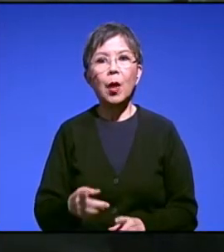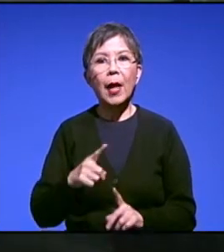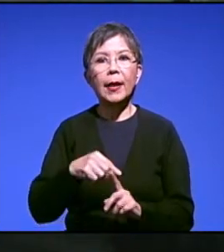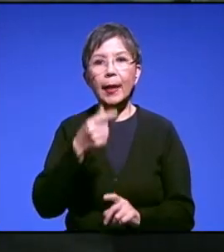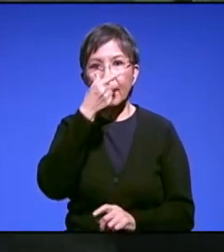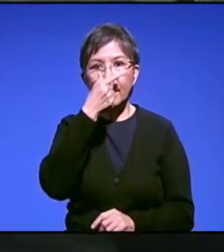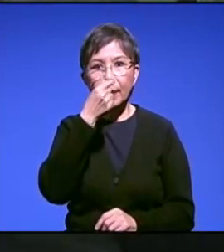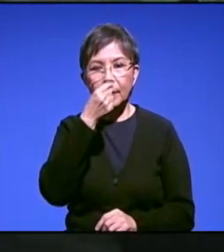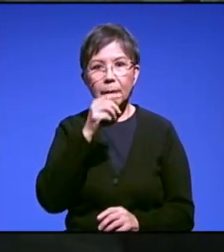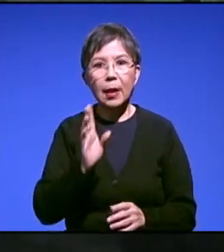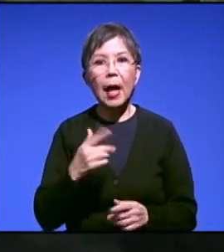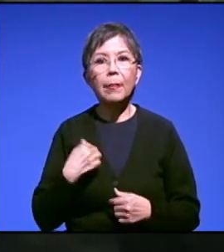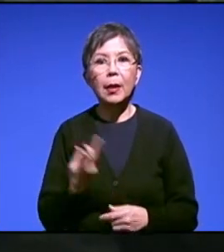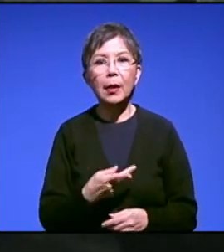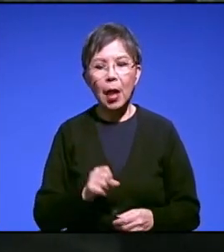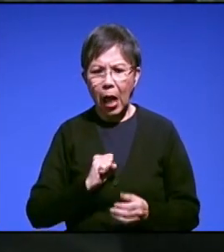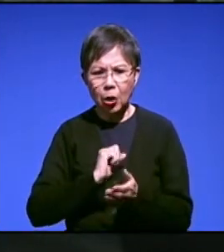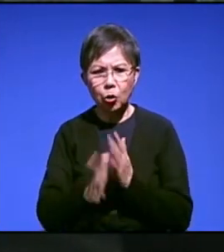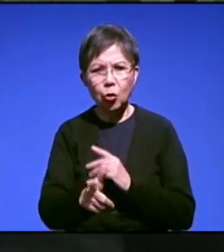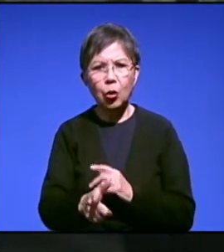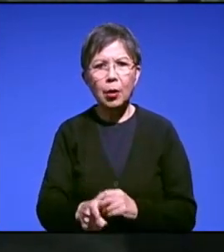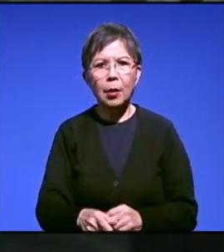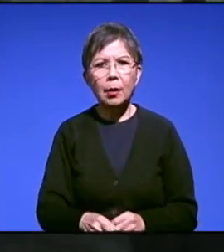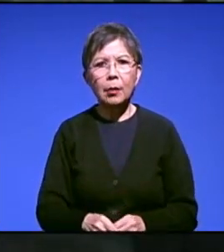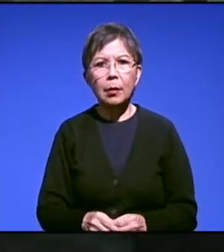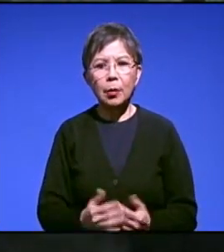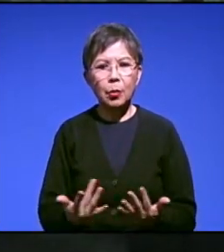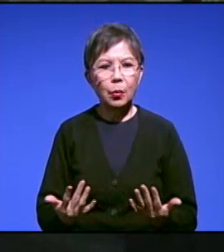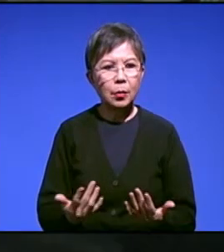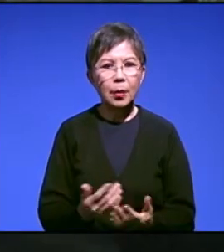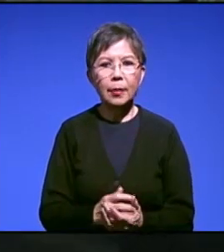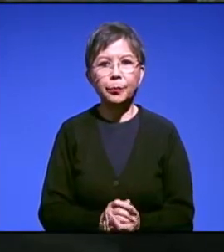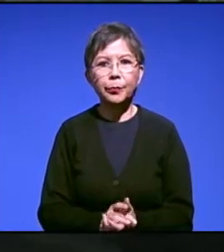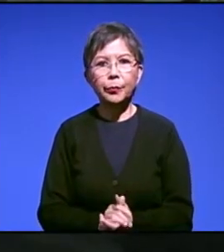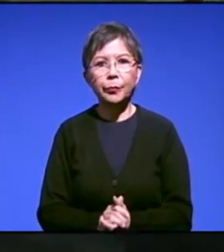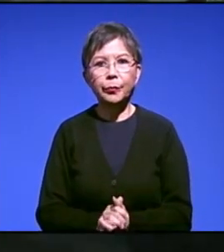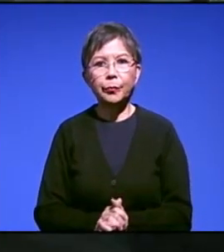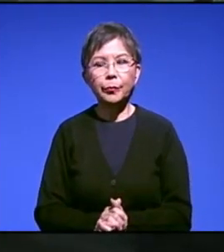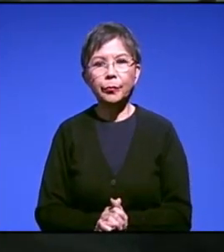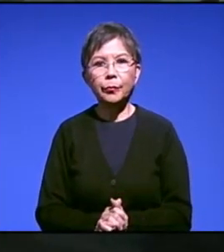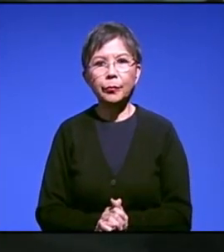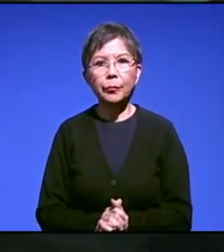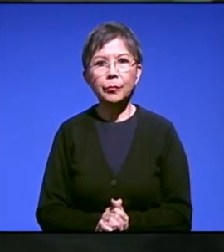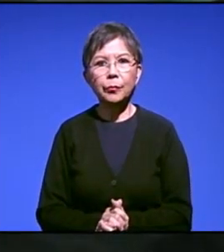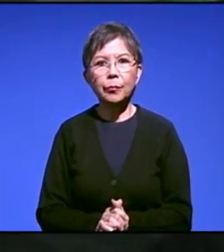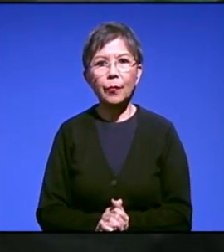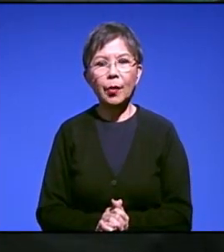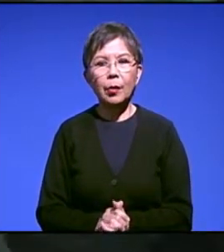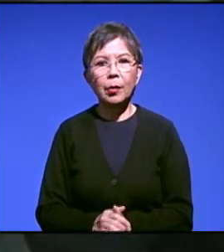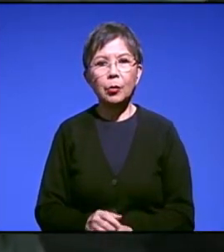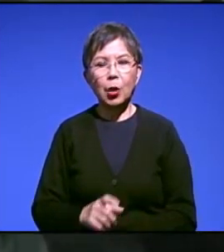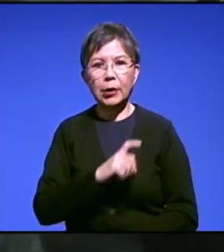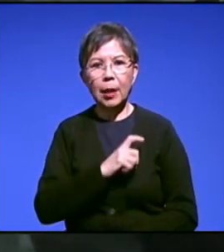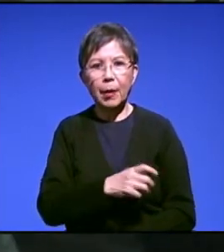segera turun ya, ke masyarakat bersama Forkopimcam, Bupkapit Gugus